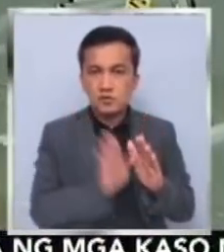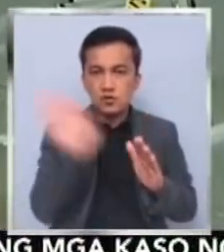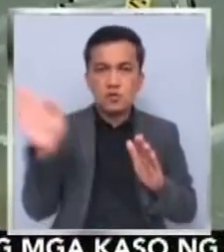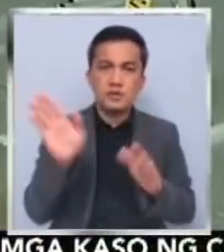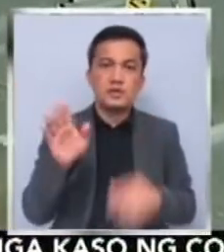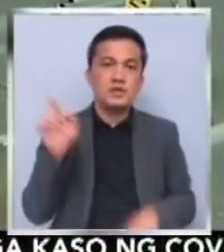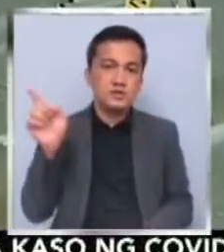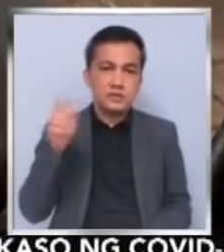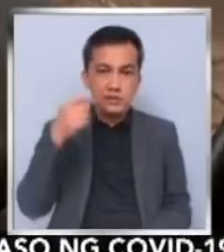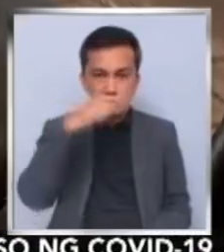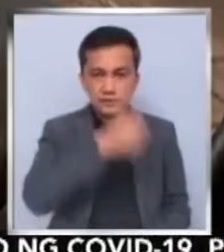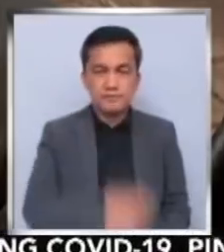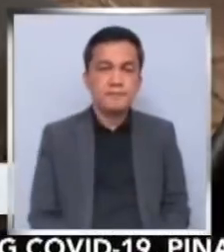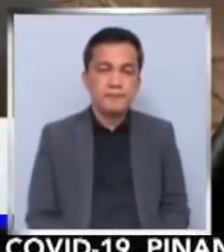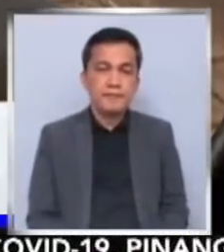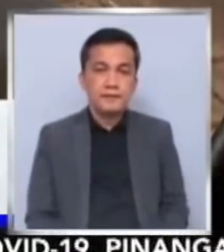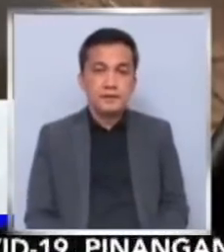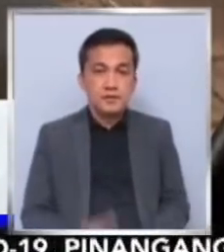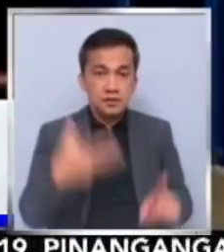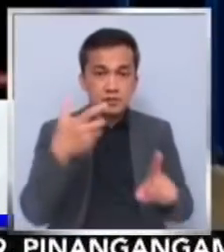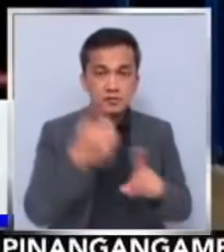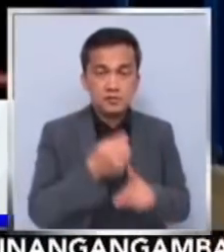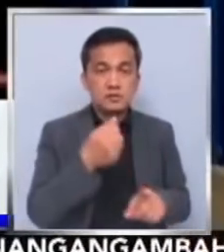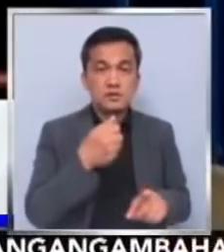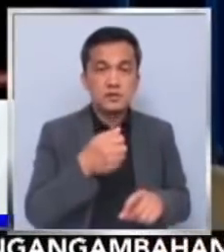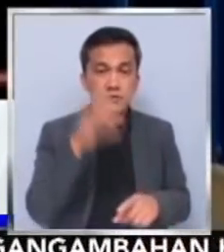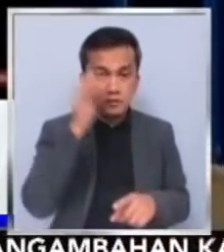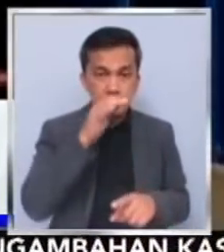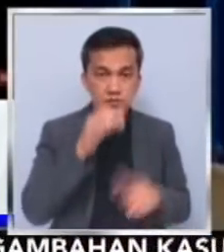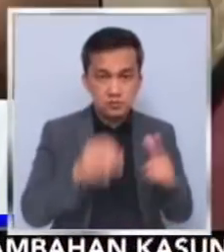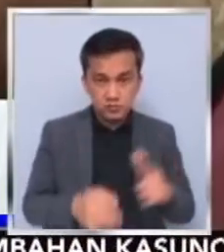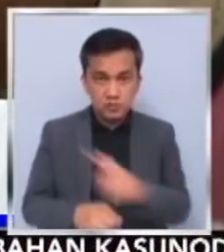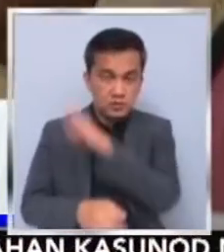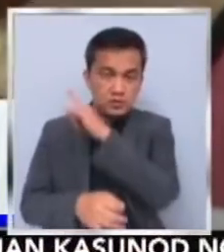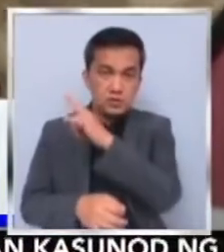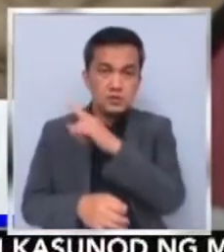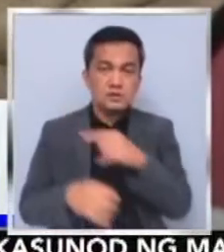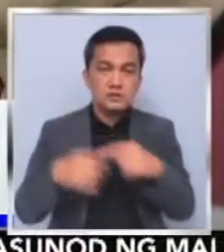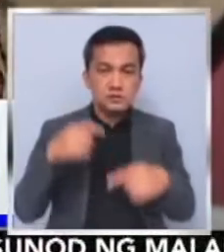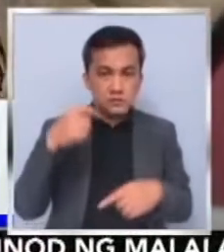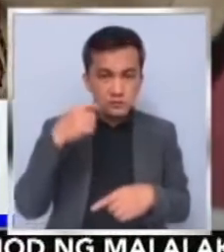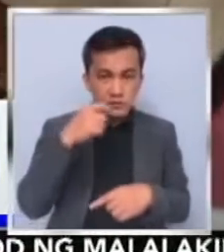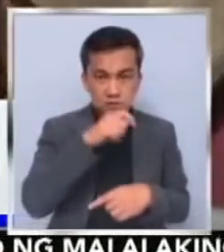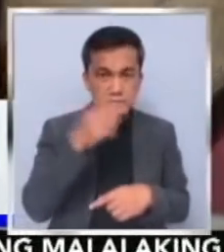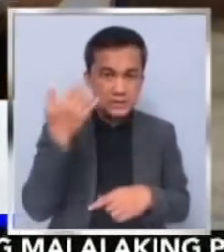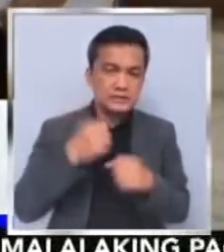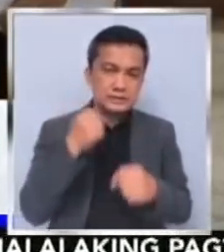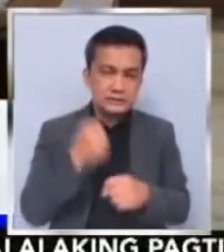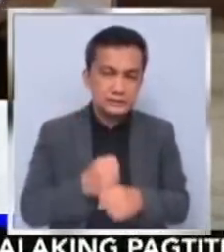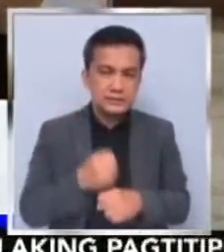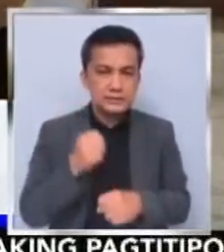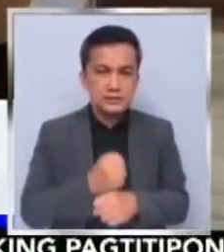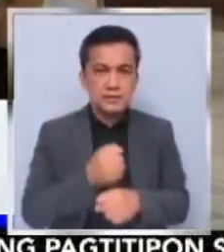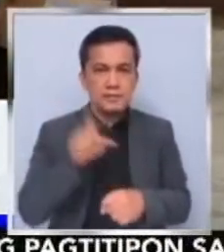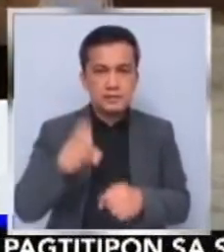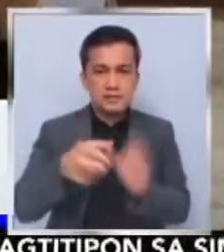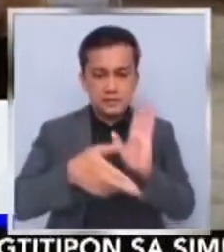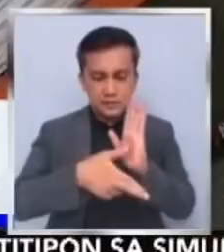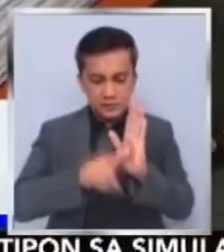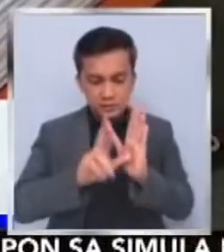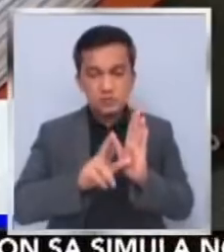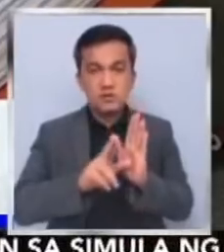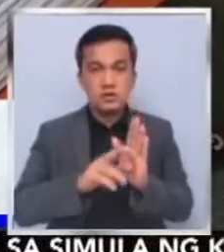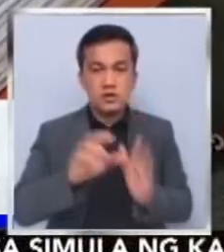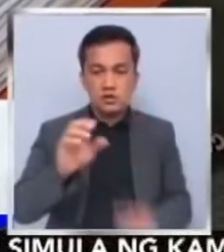mga naapektuhang Pinoy workers na papunta na sana ng Taiwan noong isang taon ay kailangang iparenew ang kanilang mga OEC